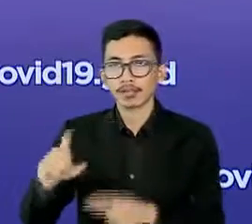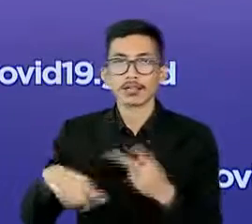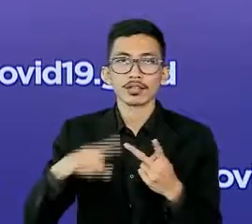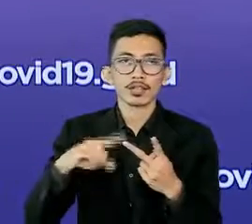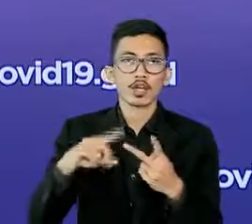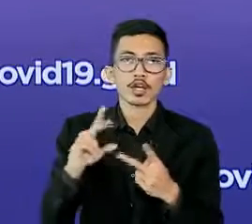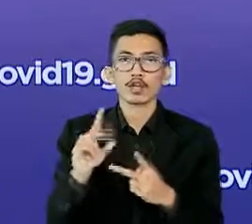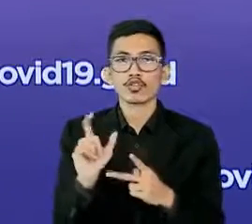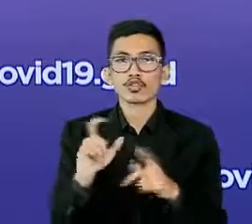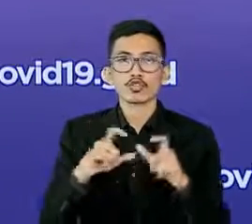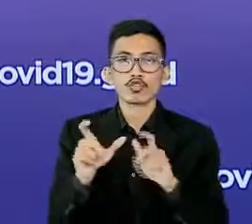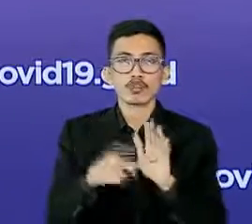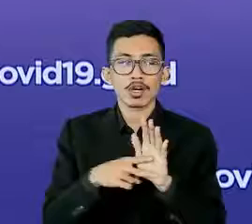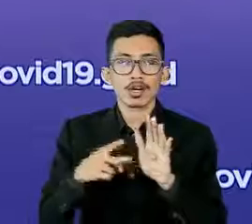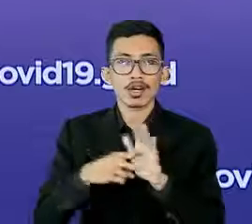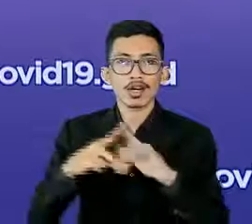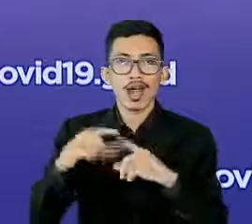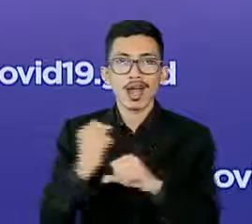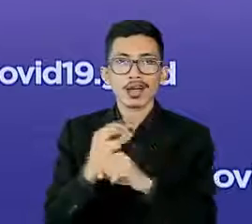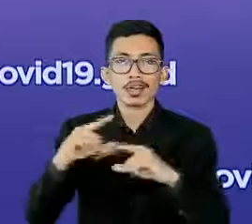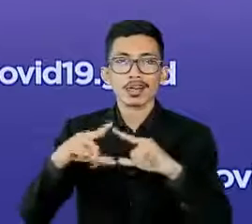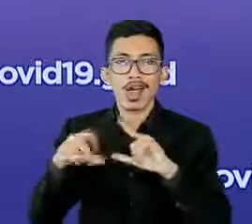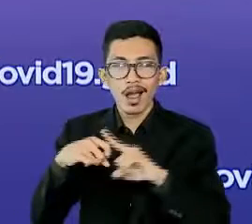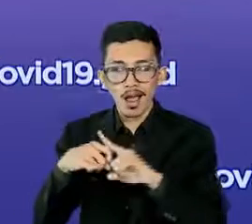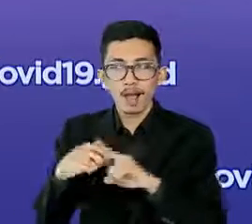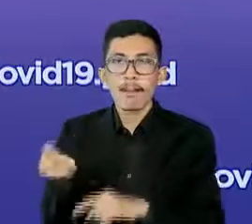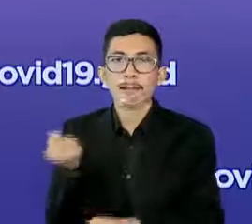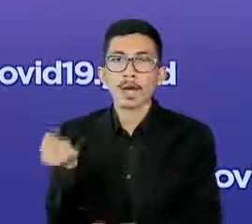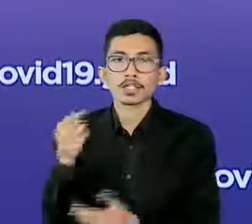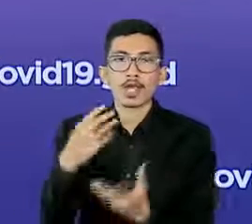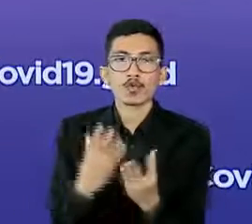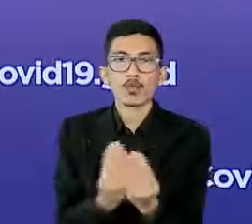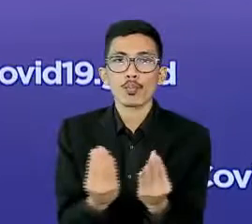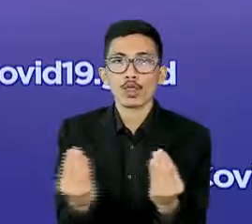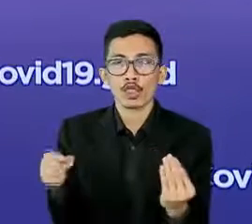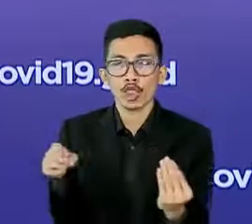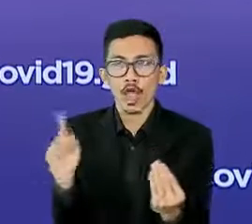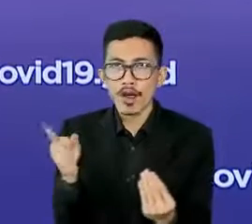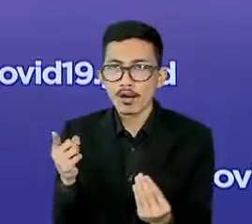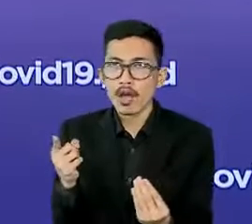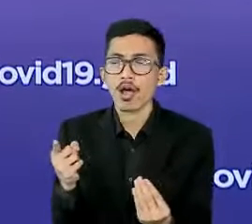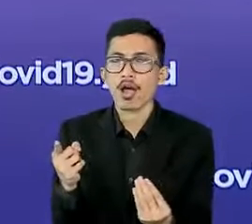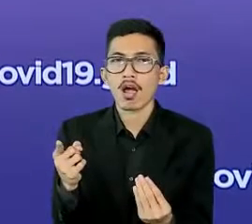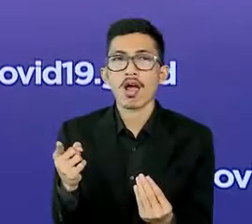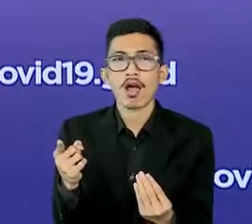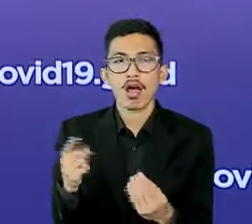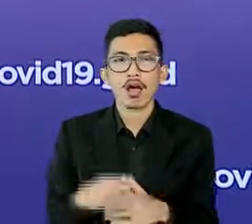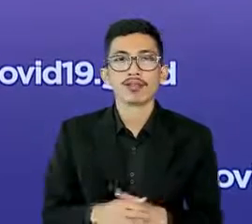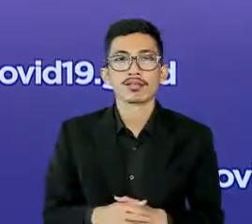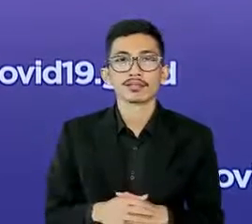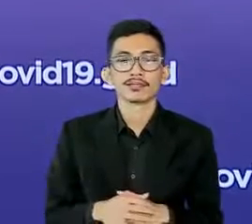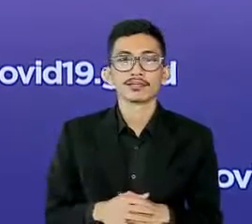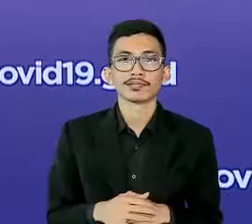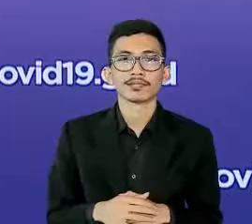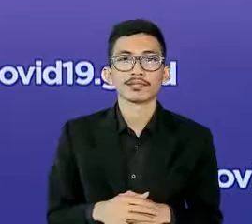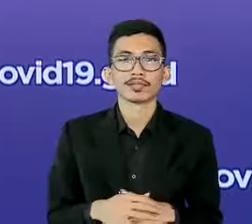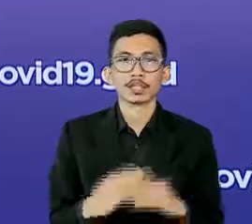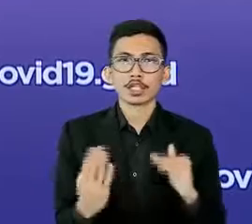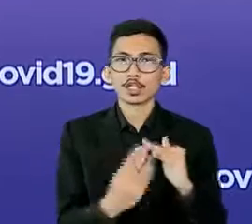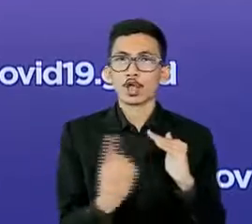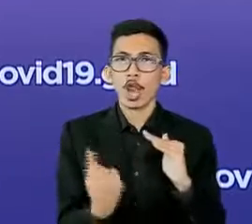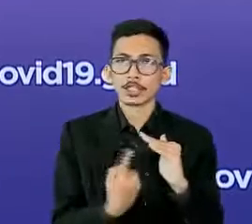dan Rusun Pasar Rumput ditambah juga ada isolasi ilustrasi yang disebut isolasi